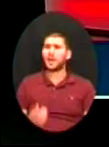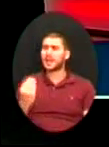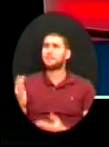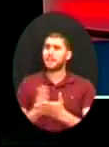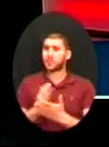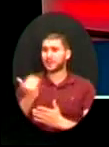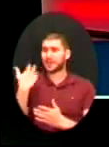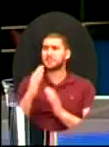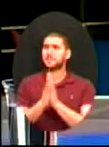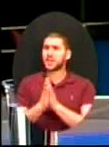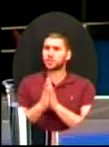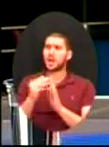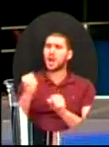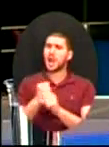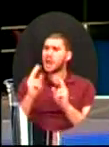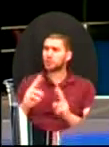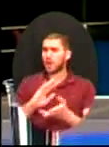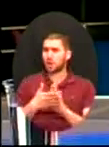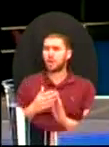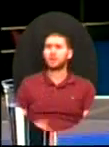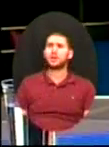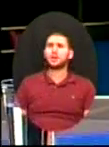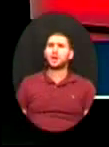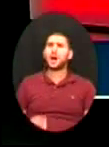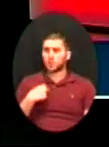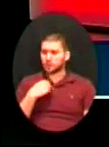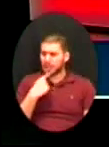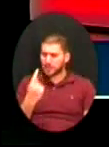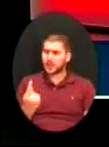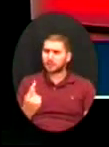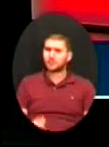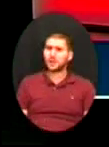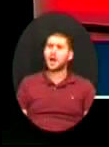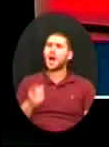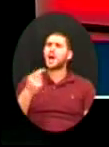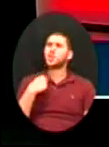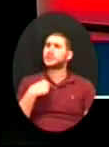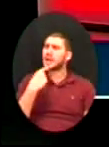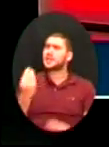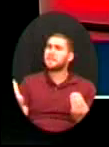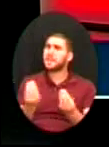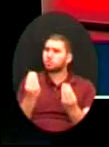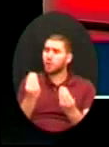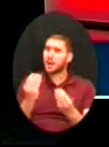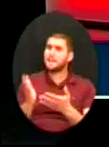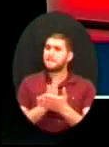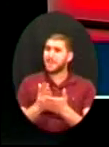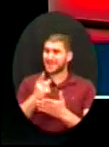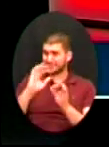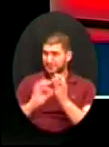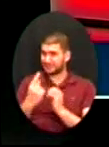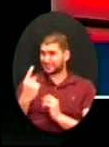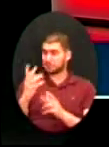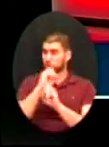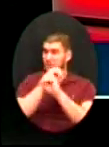במכינות הייתי קורא לעזור הכל. שנייה, אני רגע רוצה להגיד... ממש לא, אגב, יש במכינות אנשים מדהימים. המכינה הספציפית הזאת, לפחות